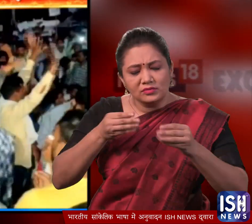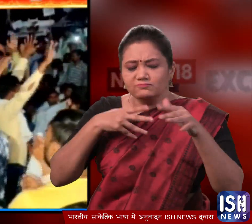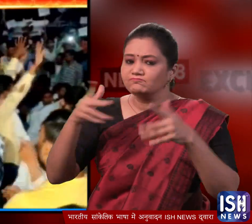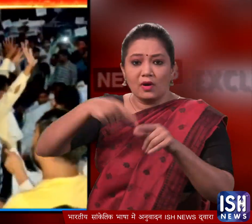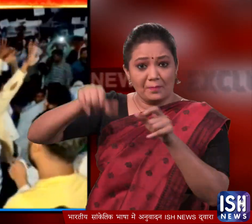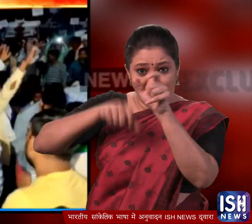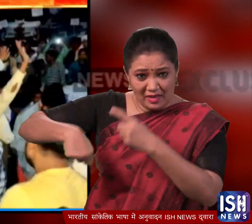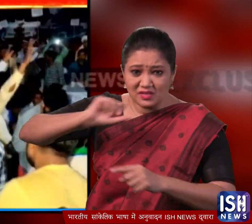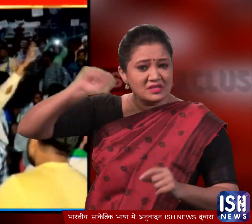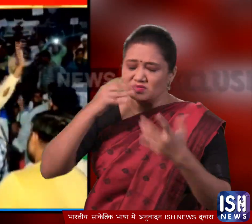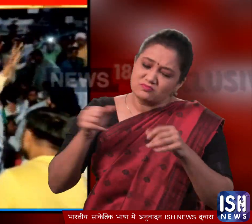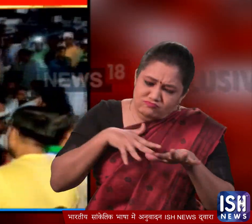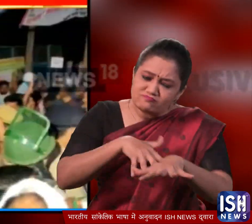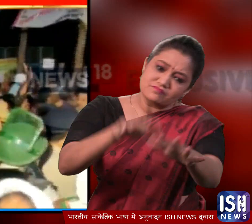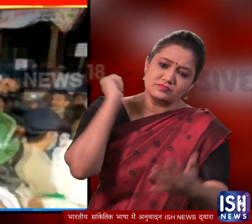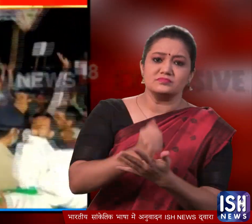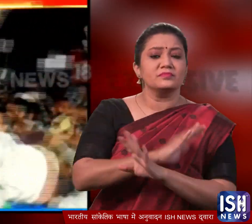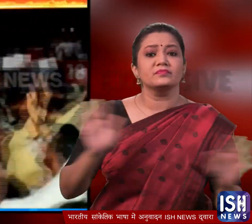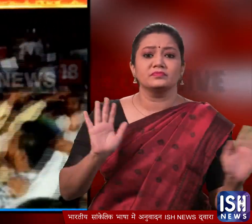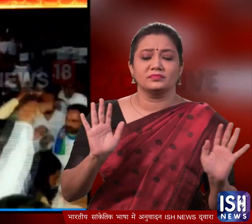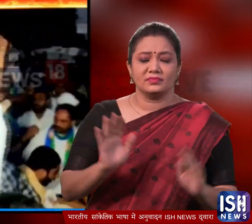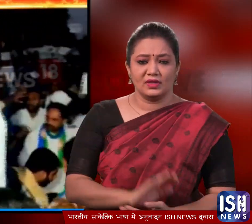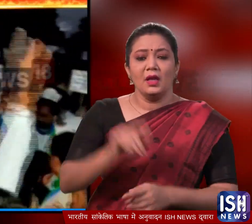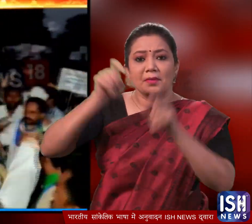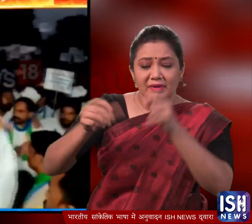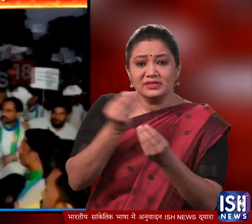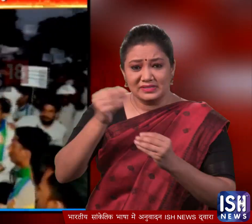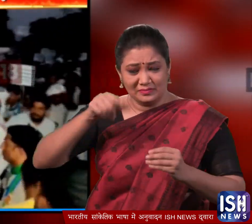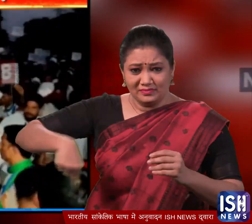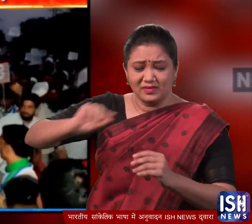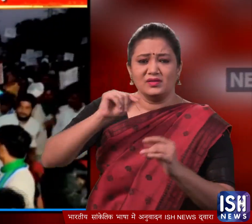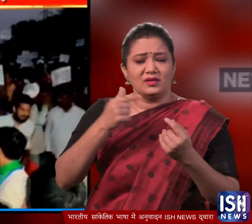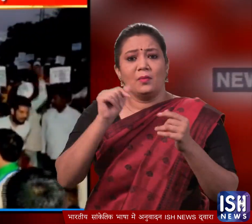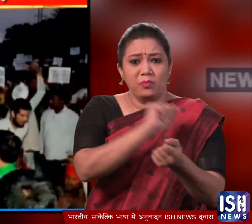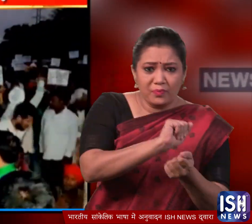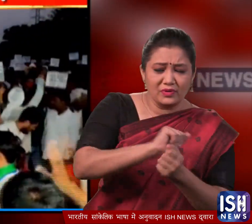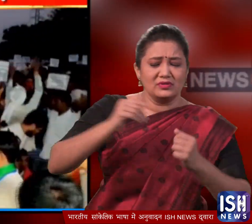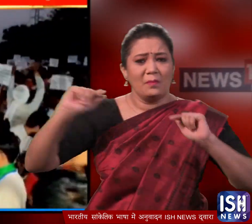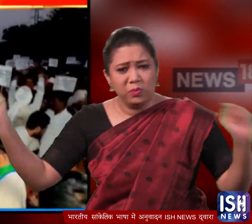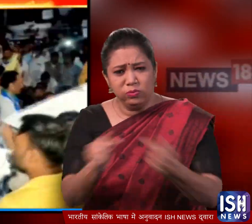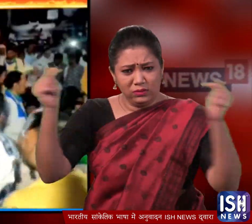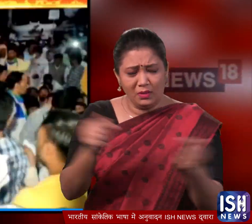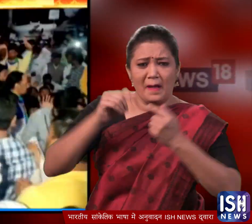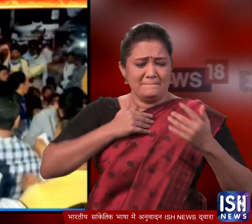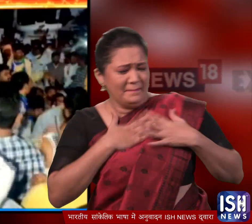बढ़ने की जिद प्रदर्शनकारियों ने नहीं छोड़ी। प्रदर्शन में शामिल कुछ लोग तो पुलिस वालों से धक्का मुक्की और बहसबाजी पर